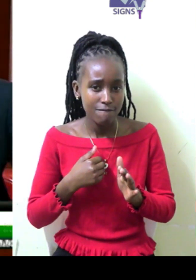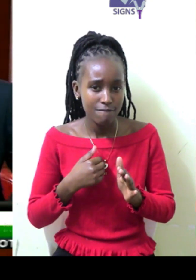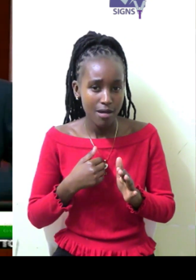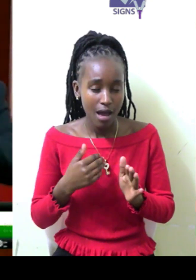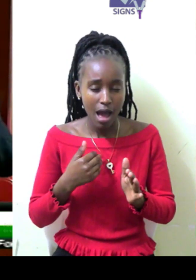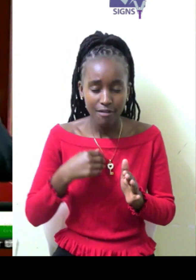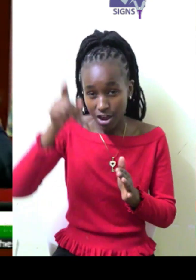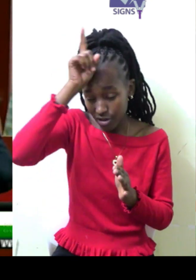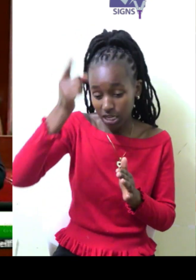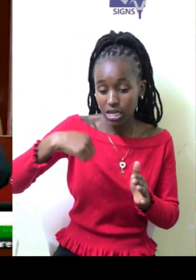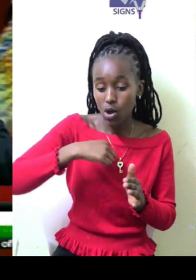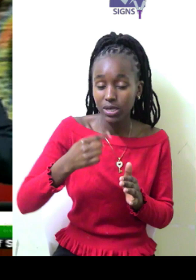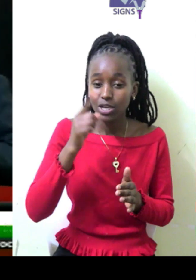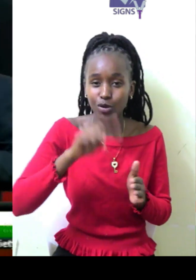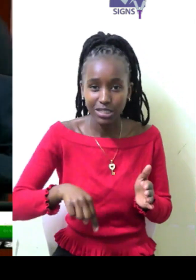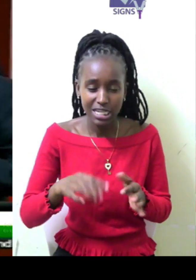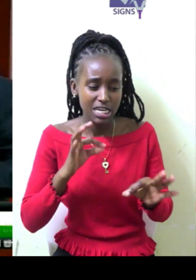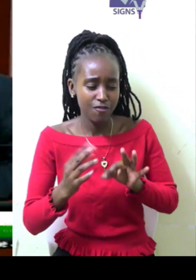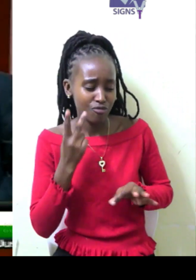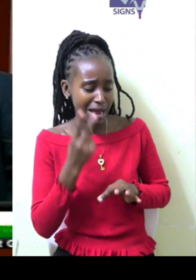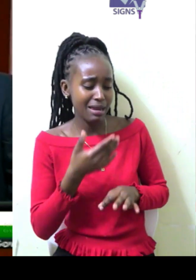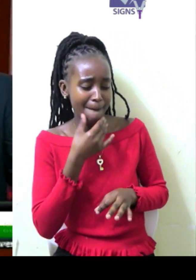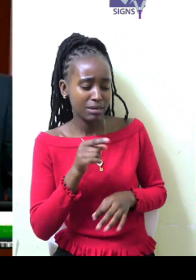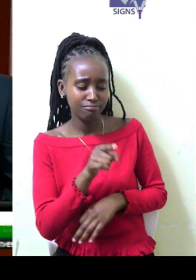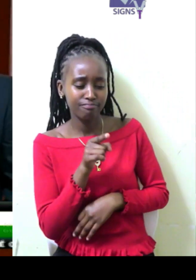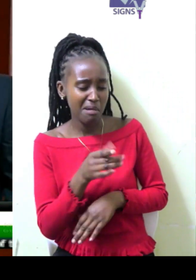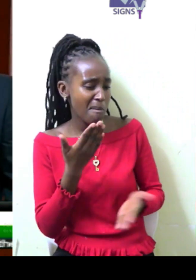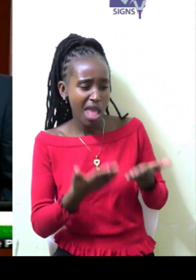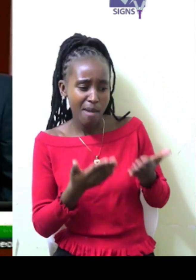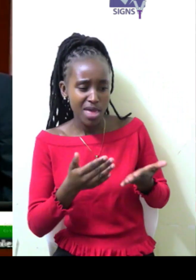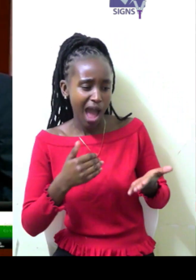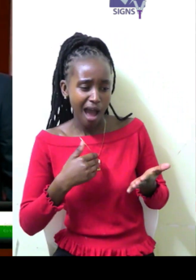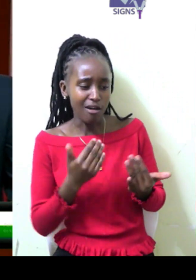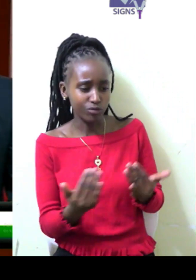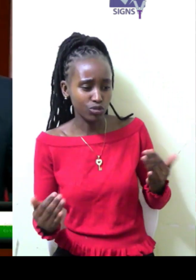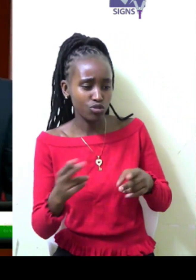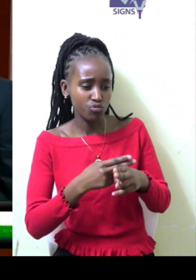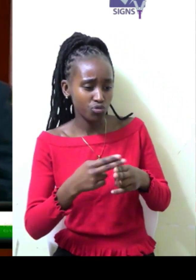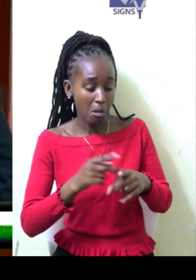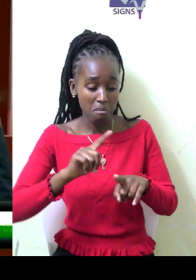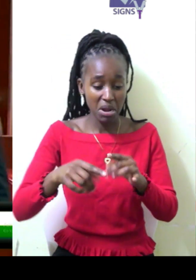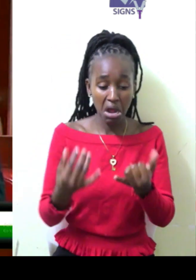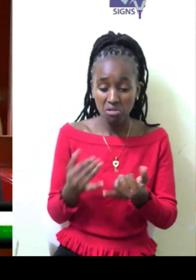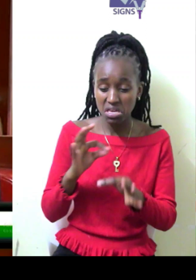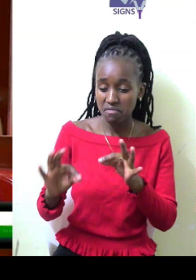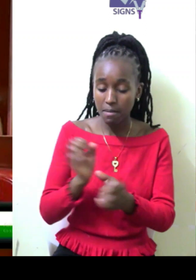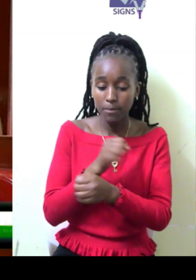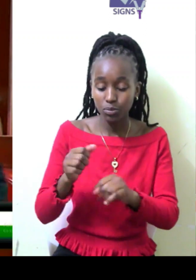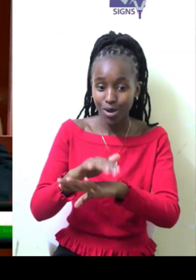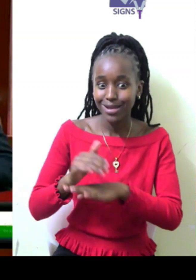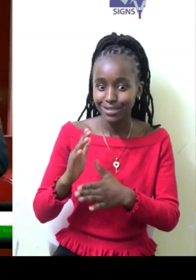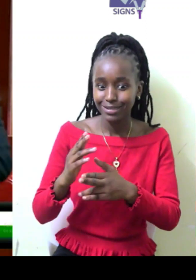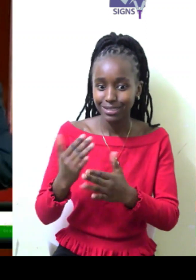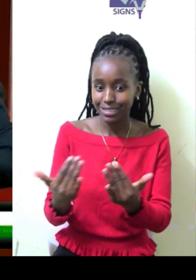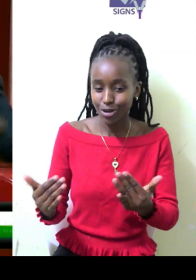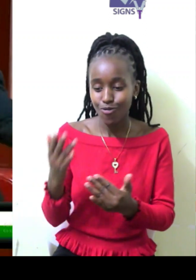Haina haja utangazie kila mtu. Yule babako ameketi pale nyumbani Bwana Spika, akiona mkaza mwana ameanza kutema